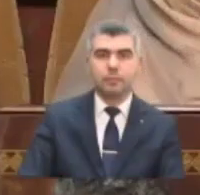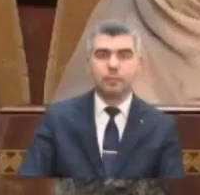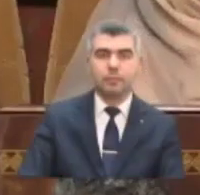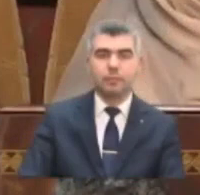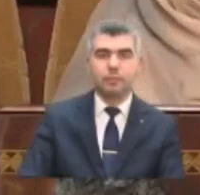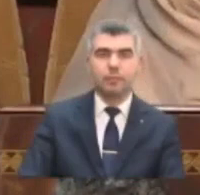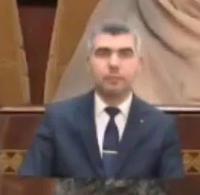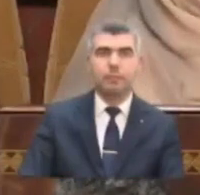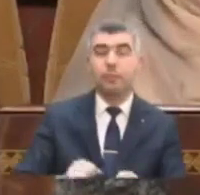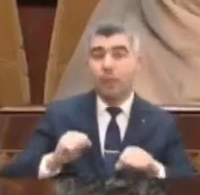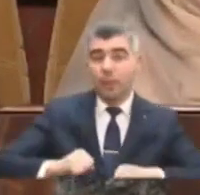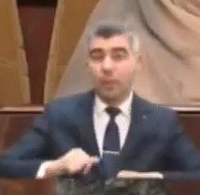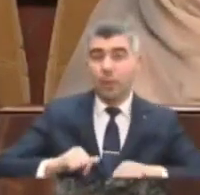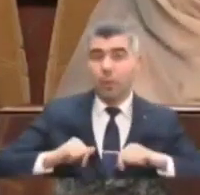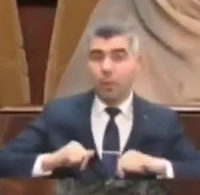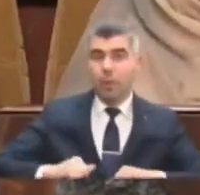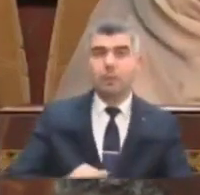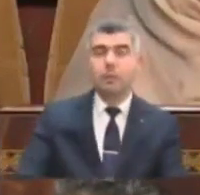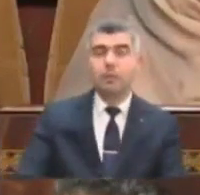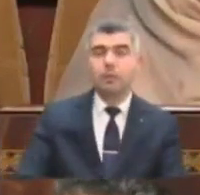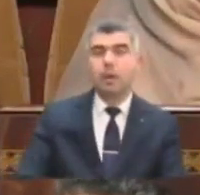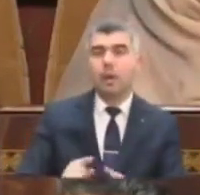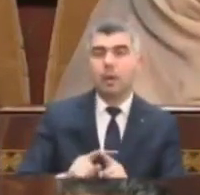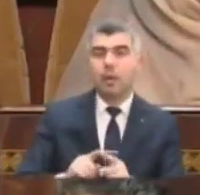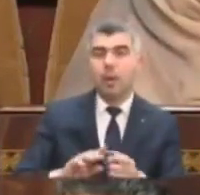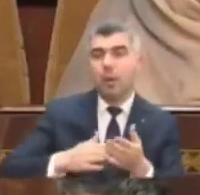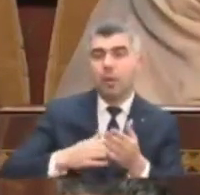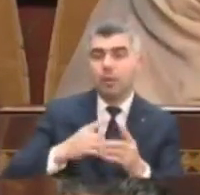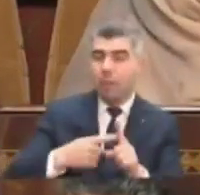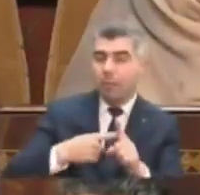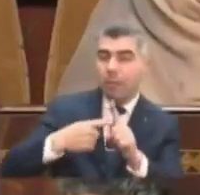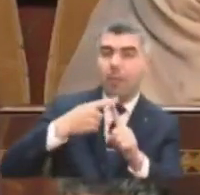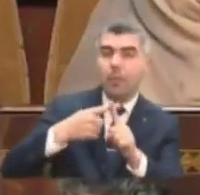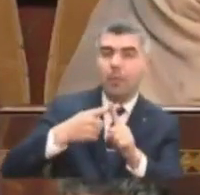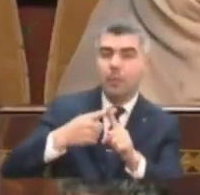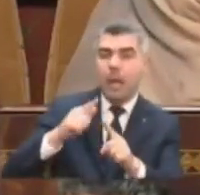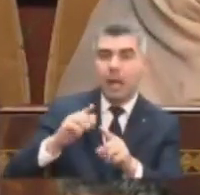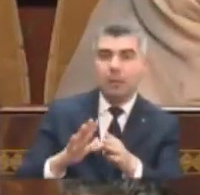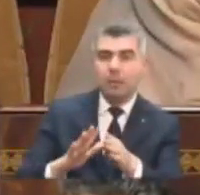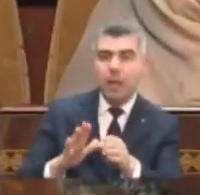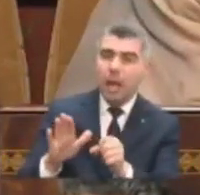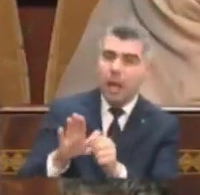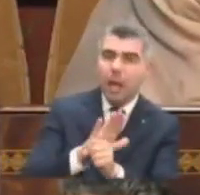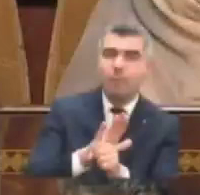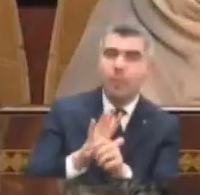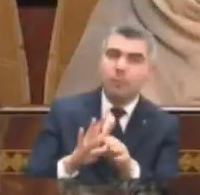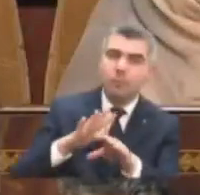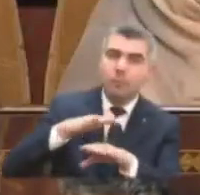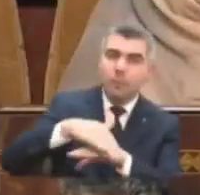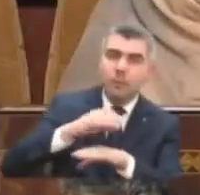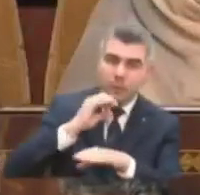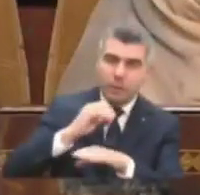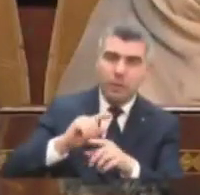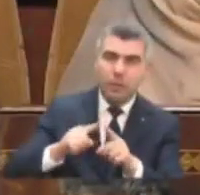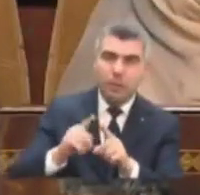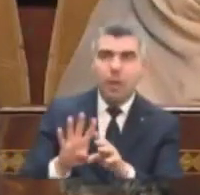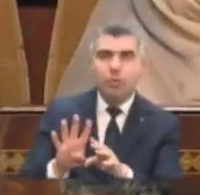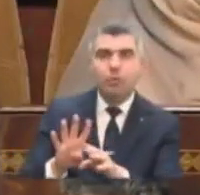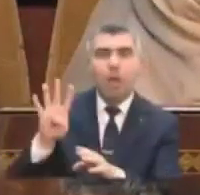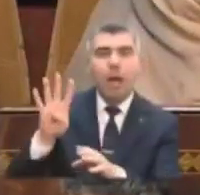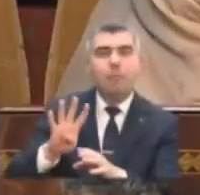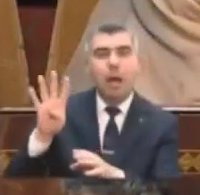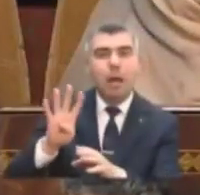فعلا السيد الوزير انا التساقطات المطريه الاخيره حقيبه بعض السدود خاصه تلك المتواجده بشمال وسط البلاد